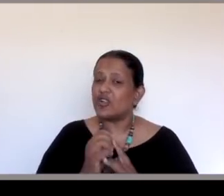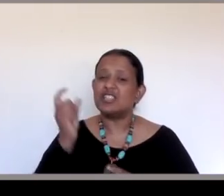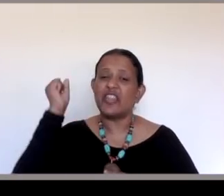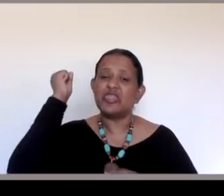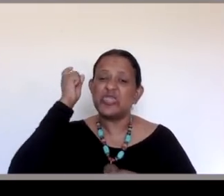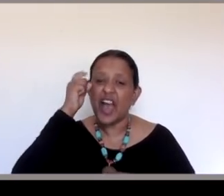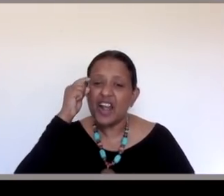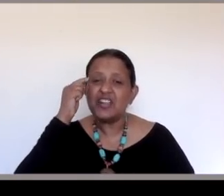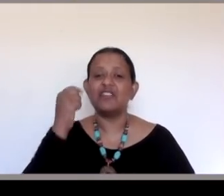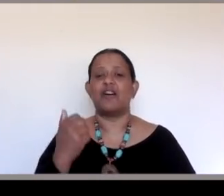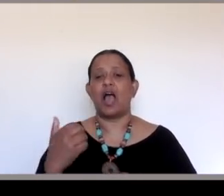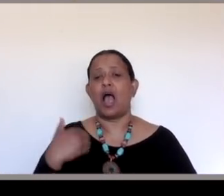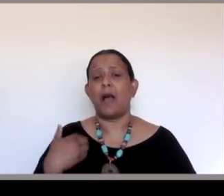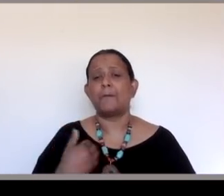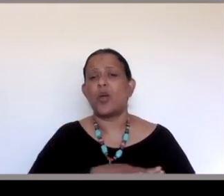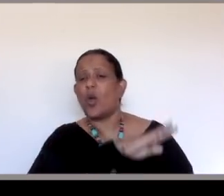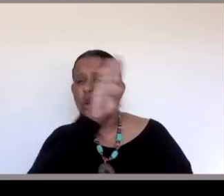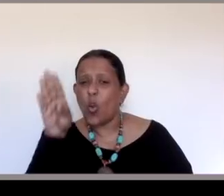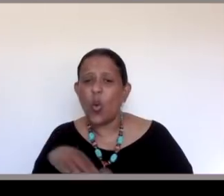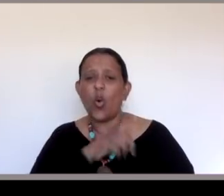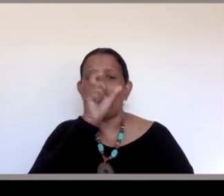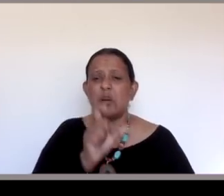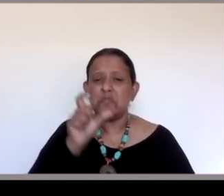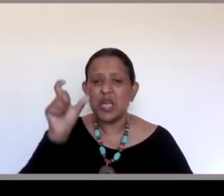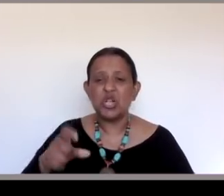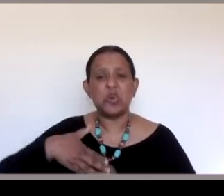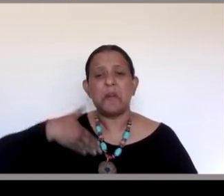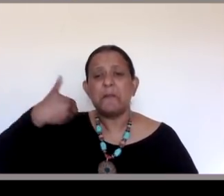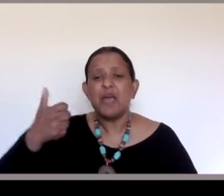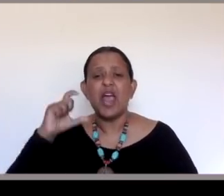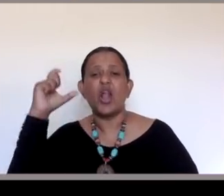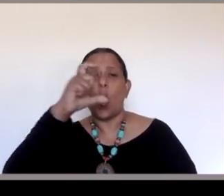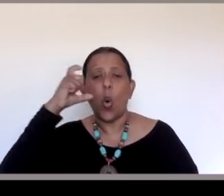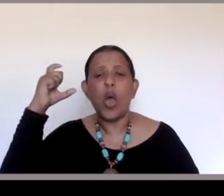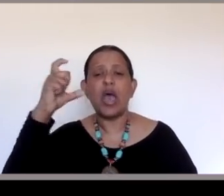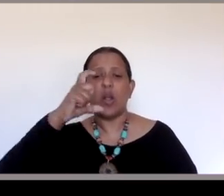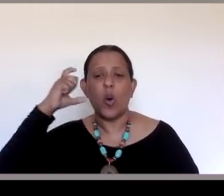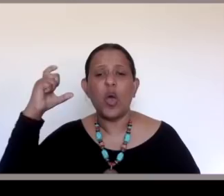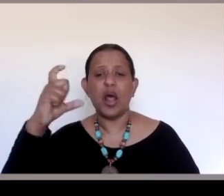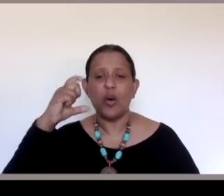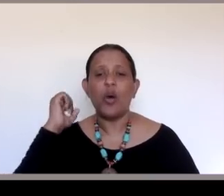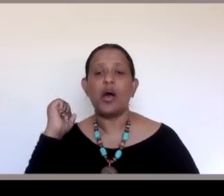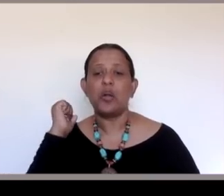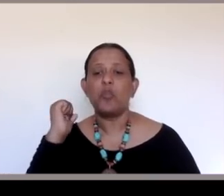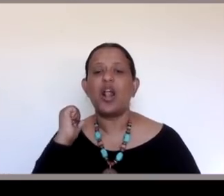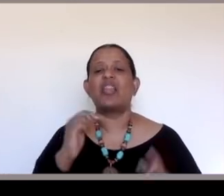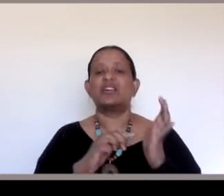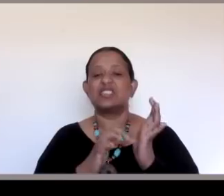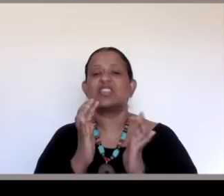विशेष पद कोट पद कीपिया मे मुख्य वसन और सब वाक्य पार्पो मत